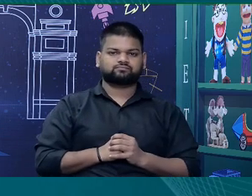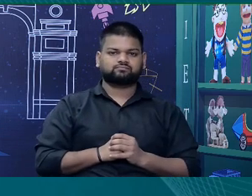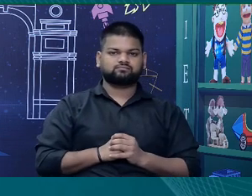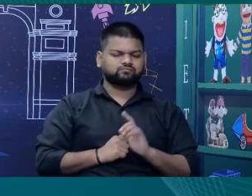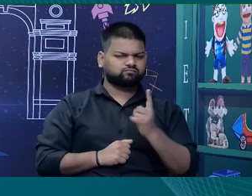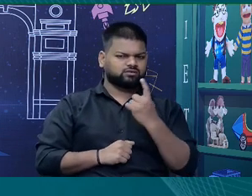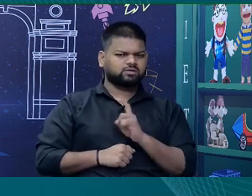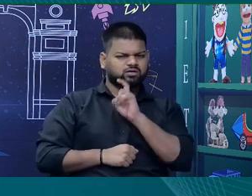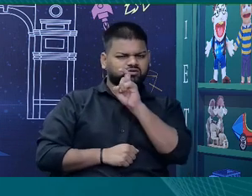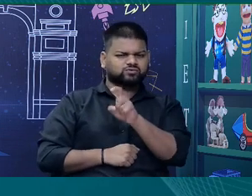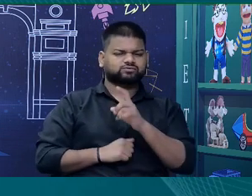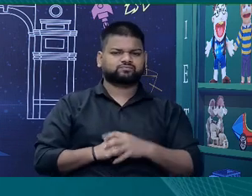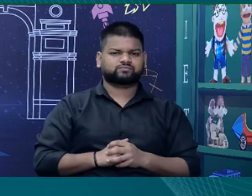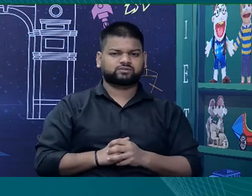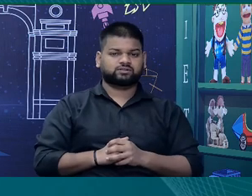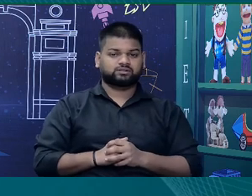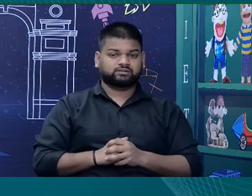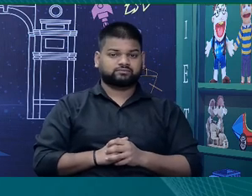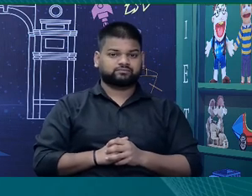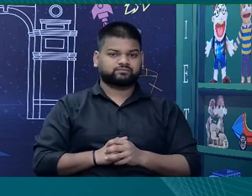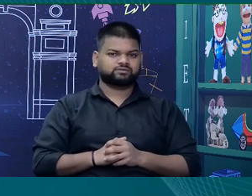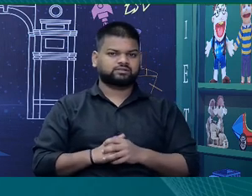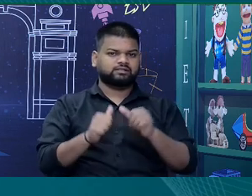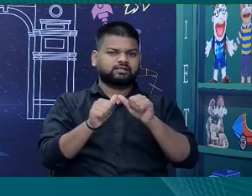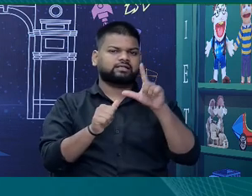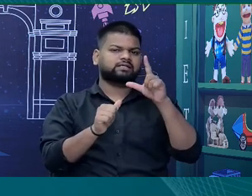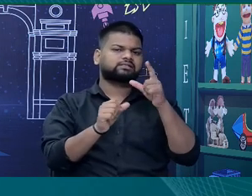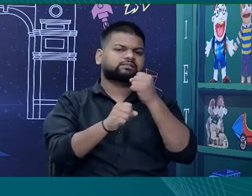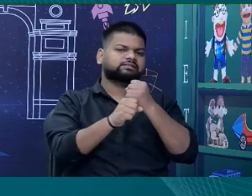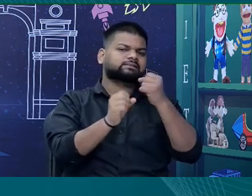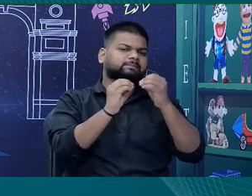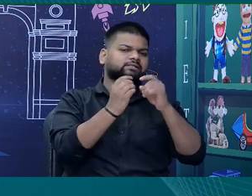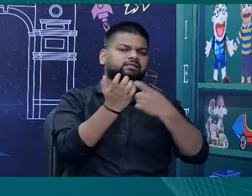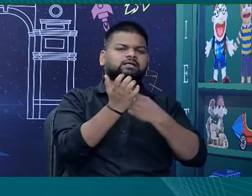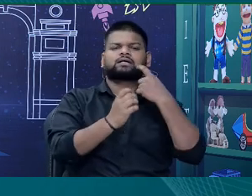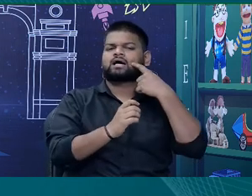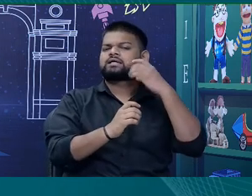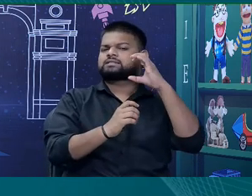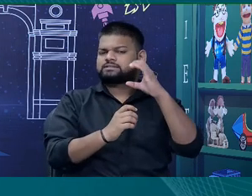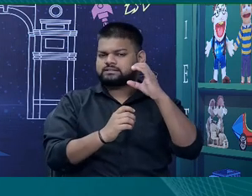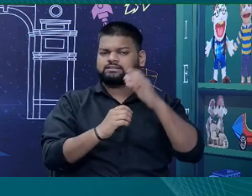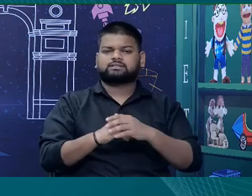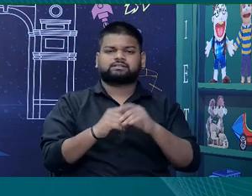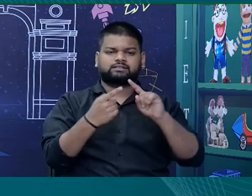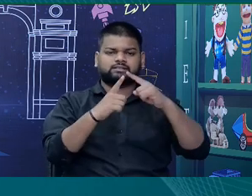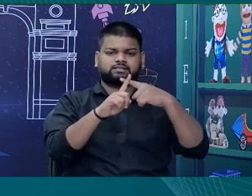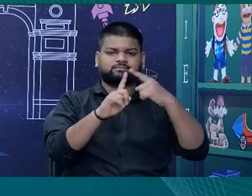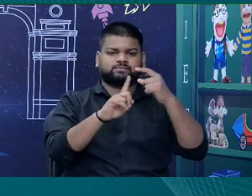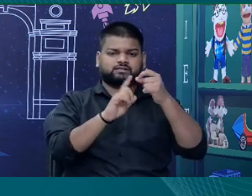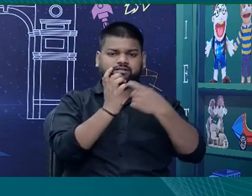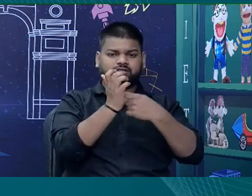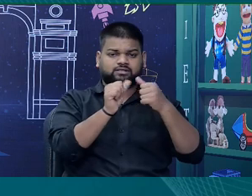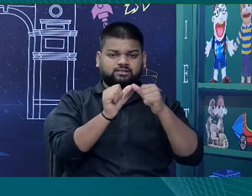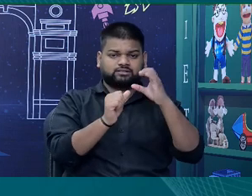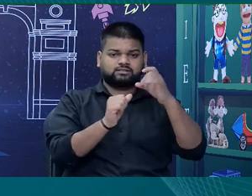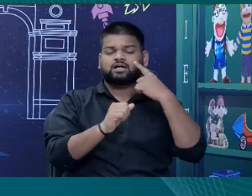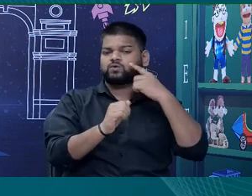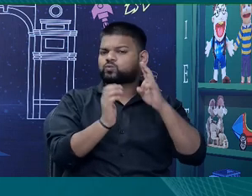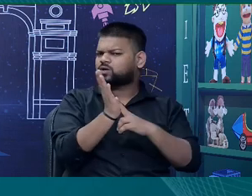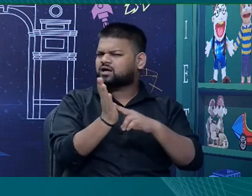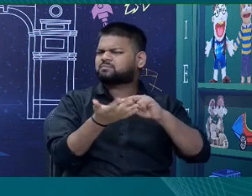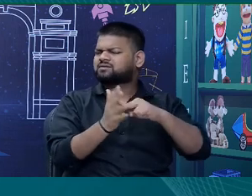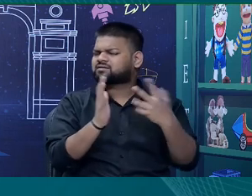प्रश्न यही पूछना चाहूंगा की अलजेब्राइक एक्सप्रेशंस क्या है और ये बच्चों को छात्रों को क्यों सीखना जरूरी है ये आपकी बहुत अच्छे